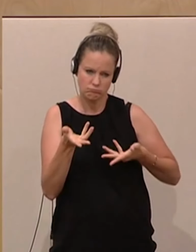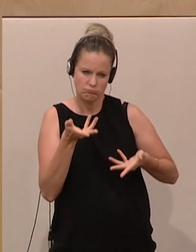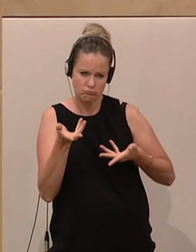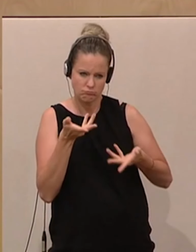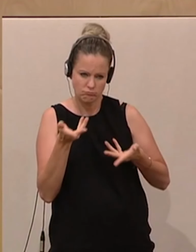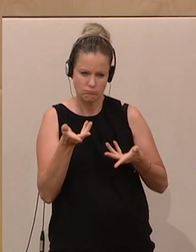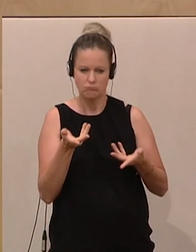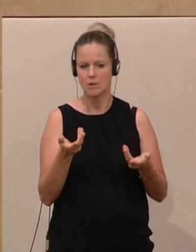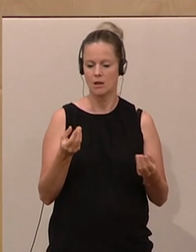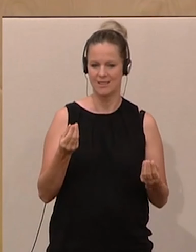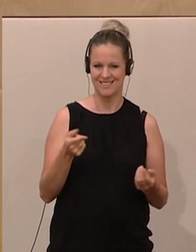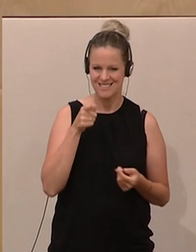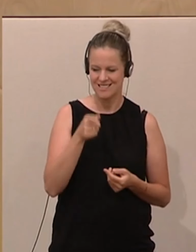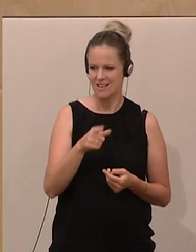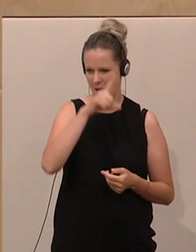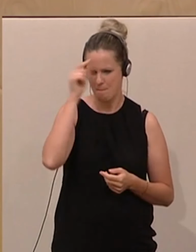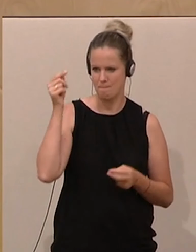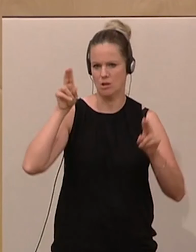menschenrecht